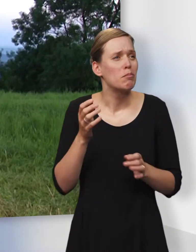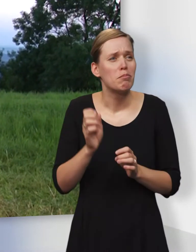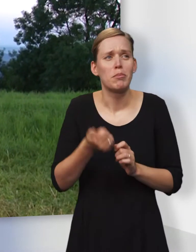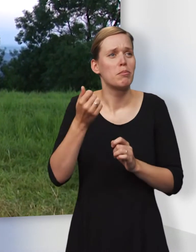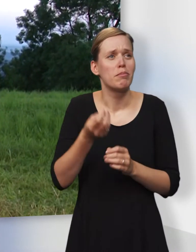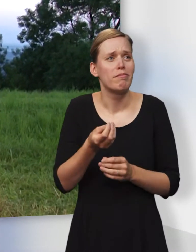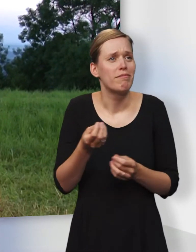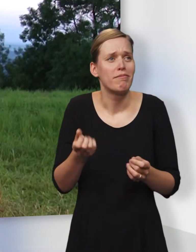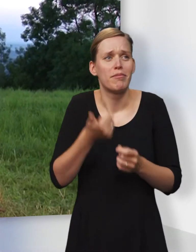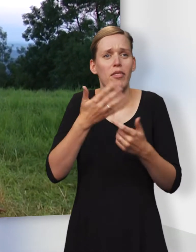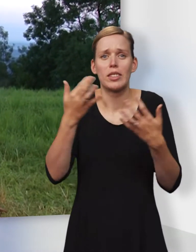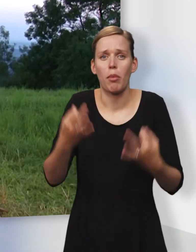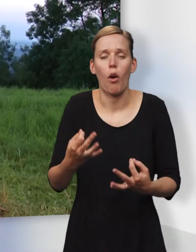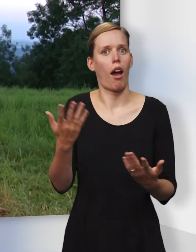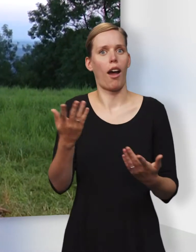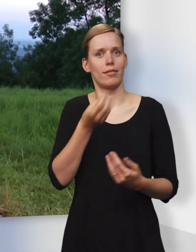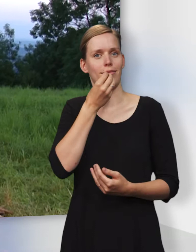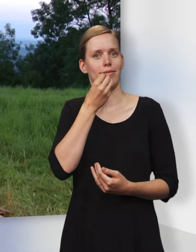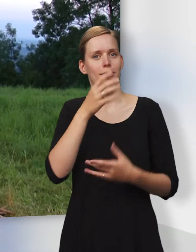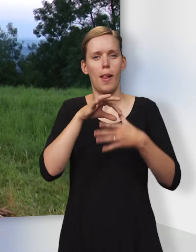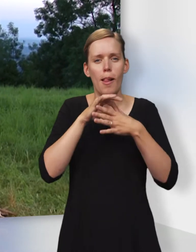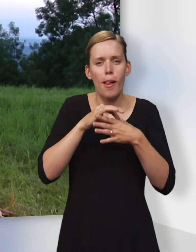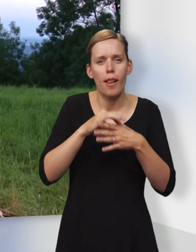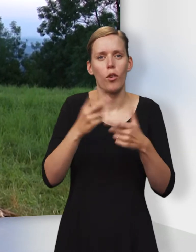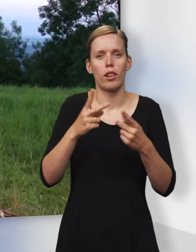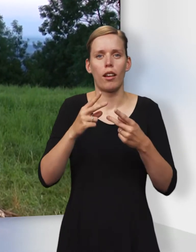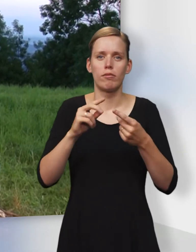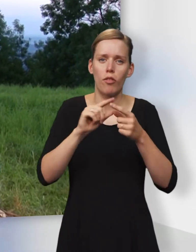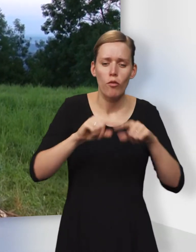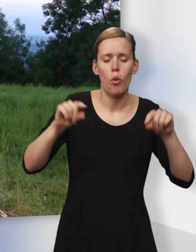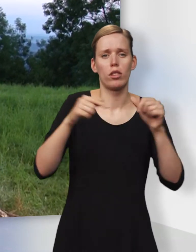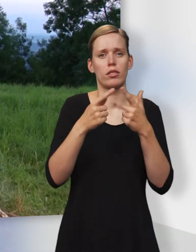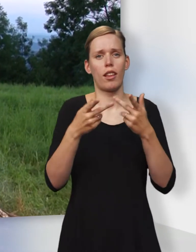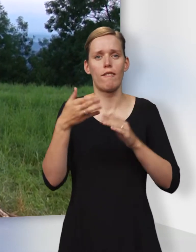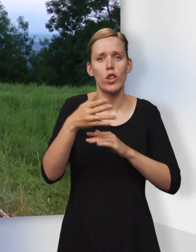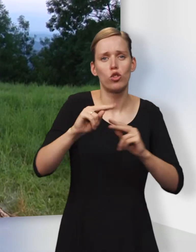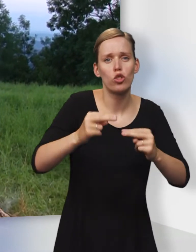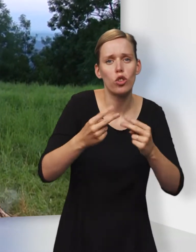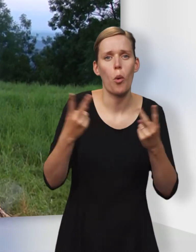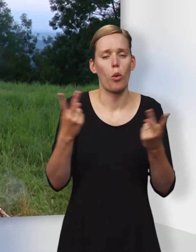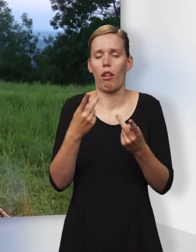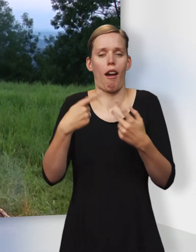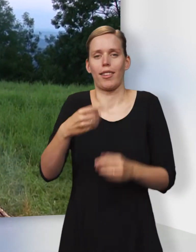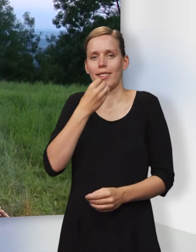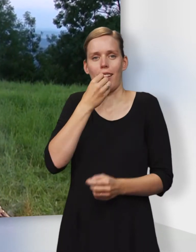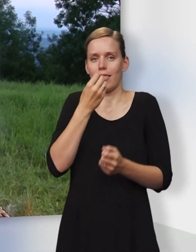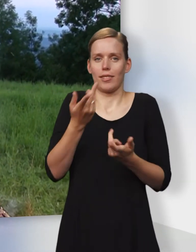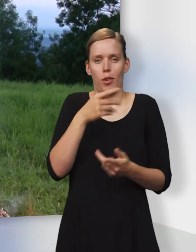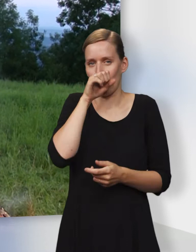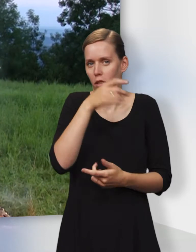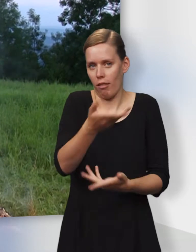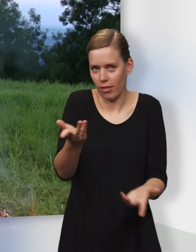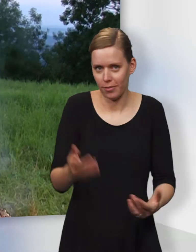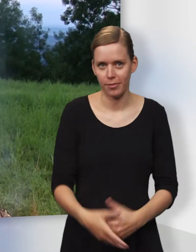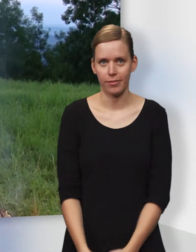einem Leckerbissen. Ein saftiges Steak, eine gute rote Wurst, gegrillter Fisch oder sonst irgendeine Leib- und